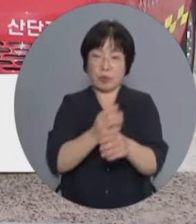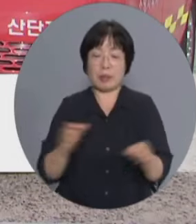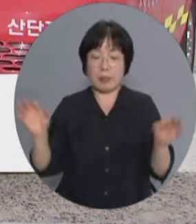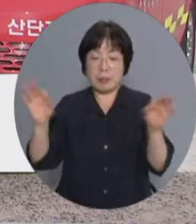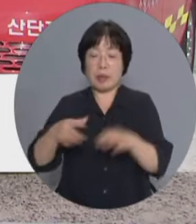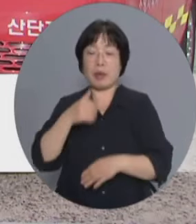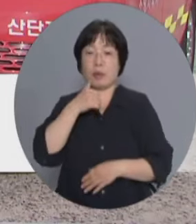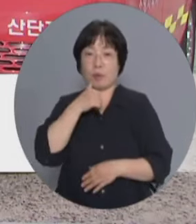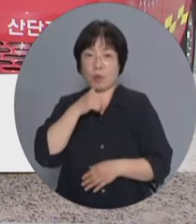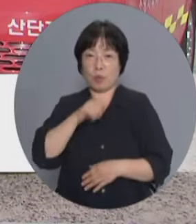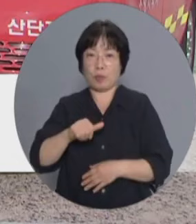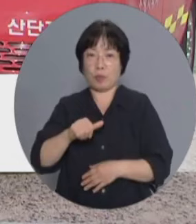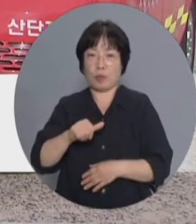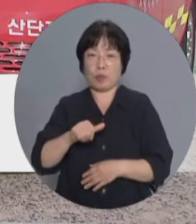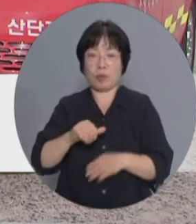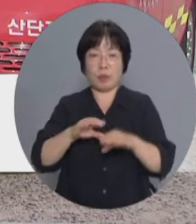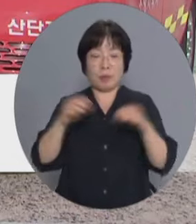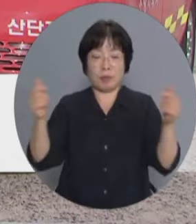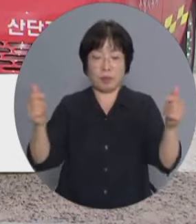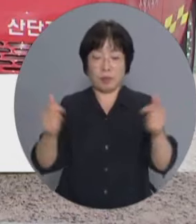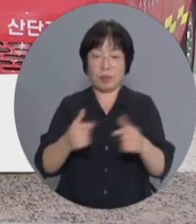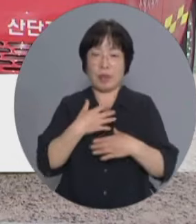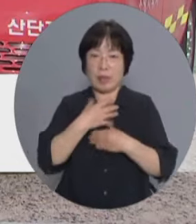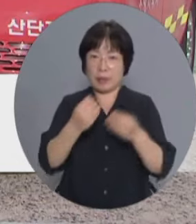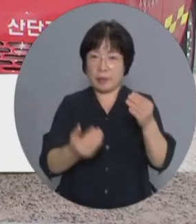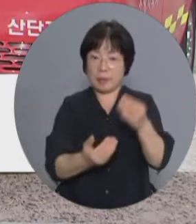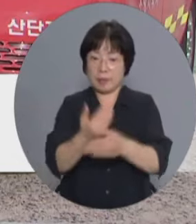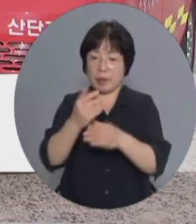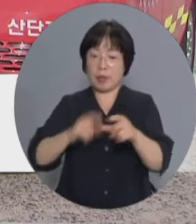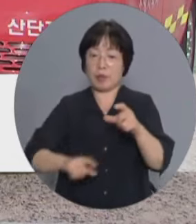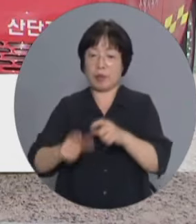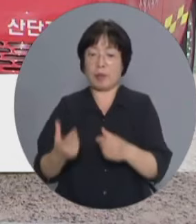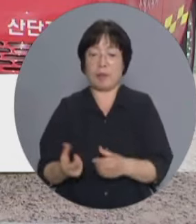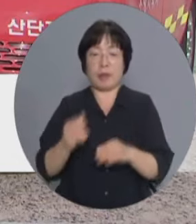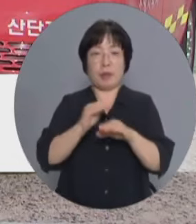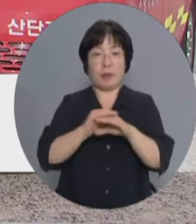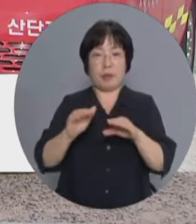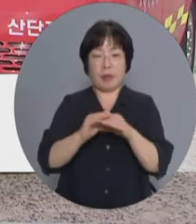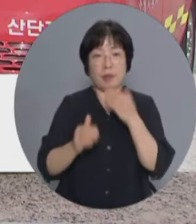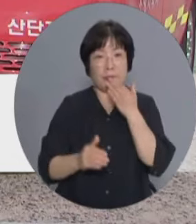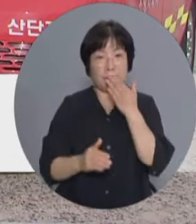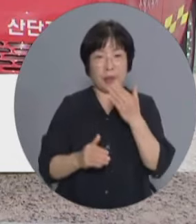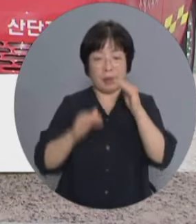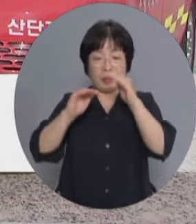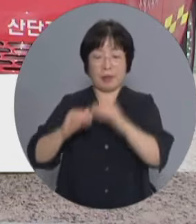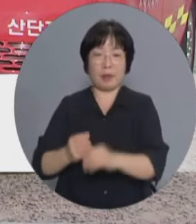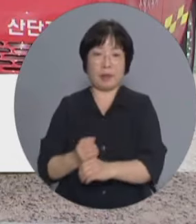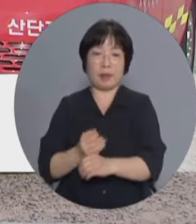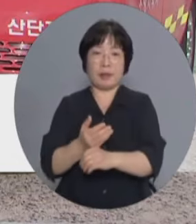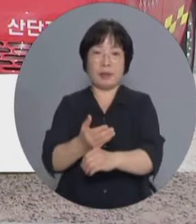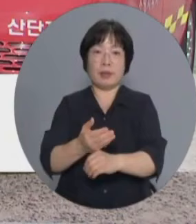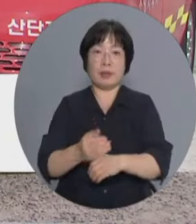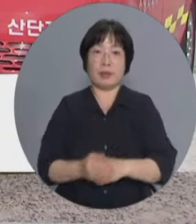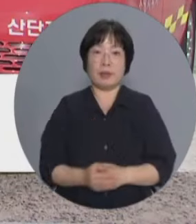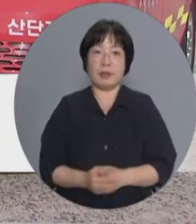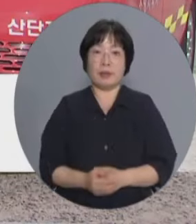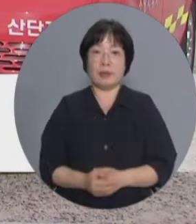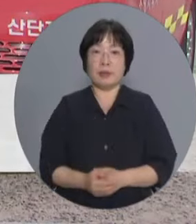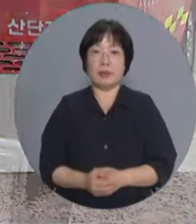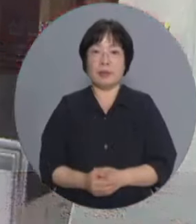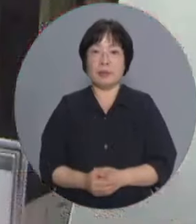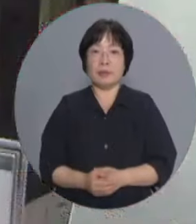시간도 5분 내외로 단축시켜 안전사고를 더 빨리 막을 수 있게 됐습니다. 최양지 기자의 보도입니다.